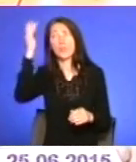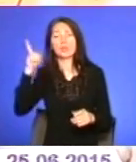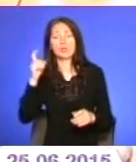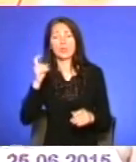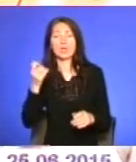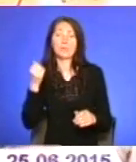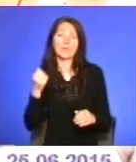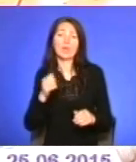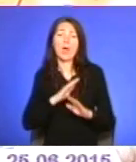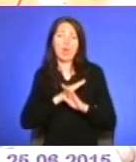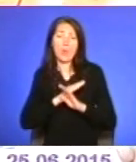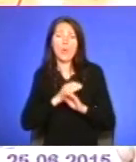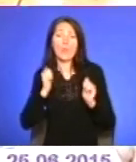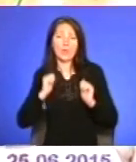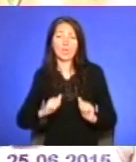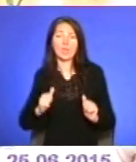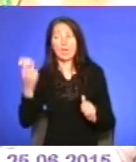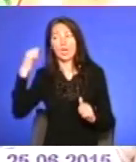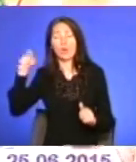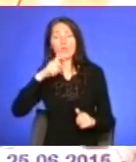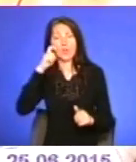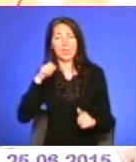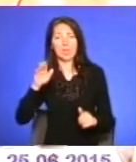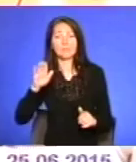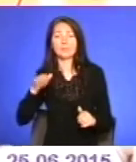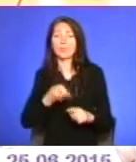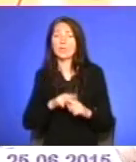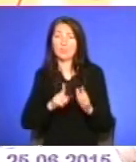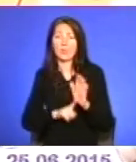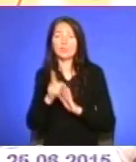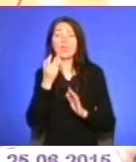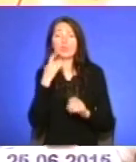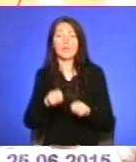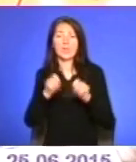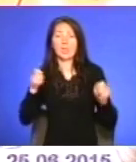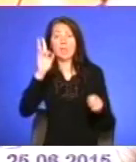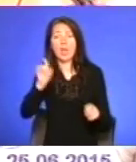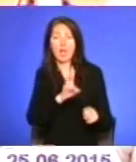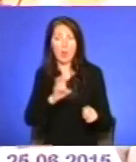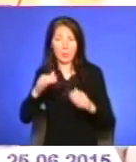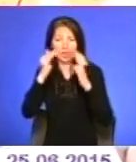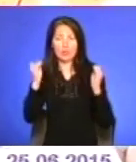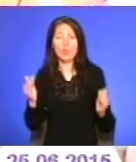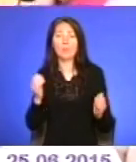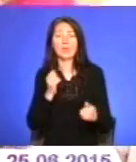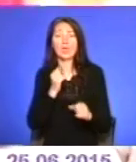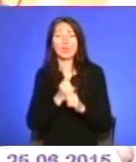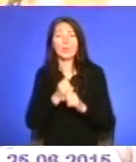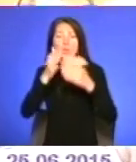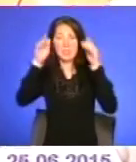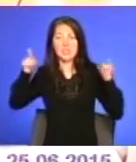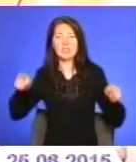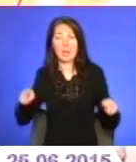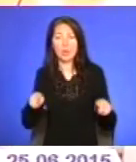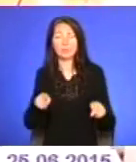покладання квітів ми це започаткували, коли відкрили капличку і поставили стелу. А після цього, ми, щоб не виглядало, що це свято